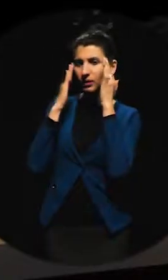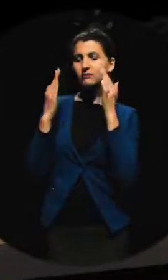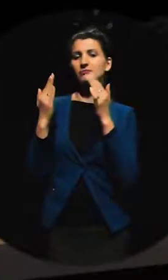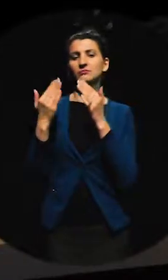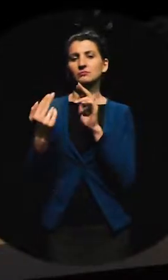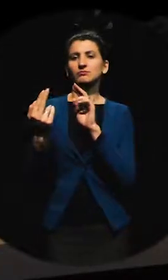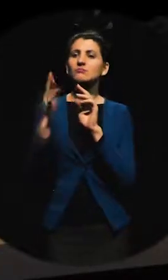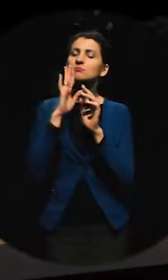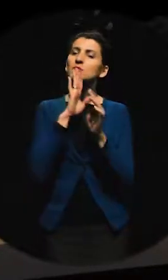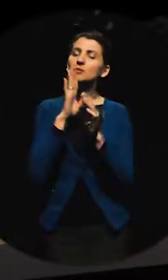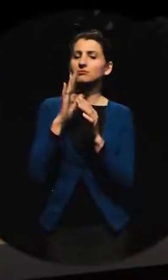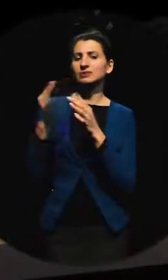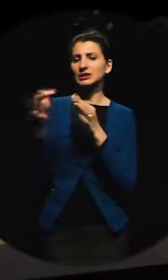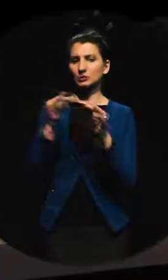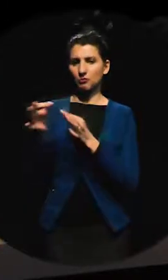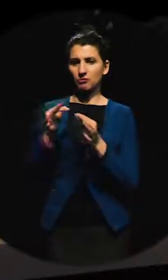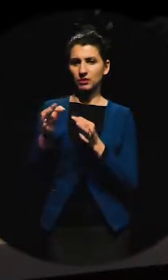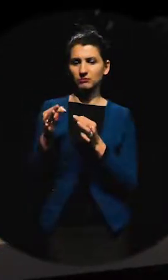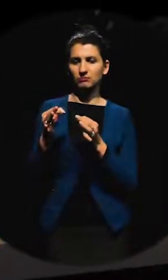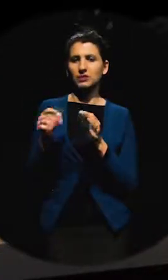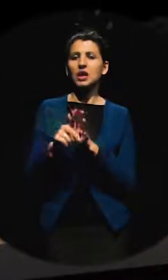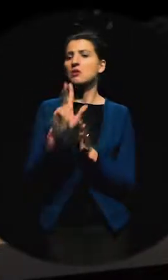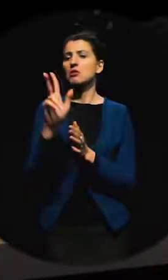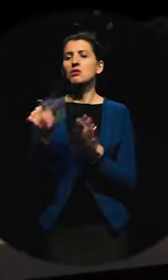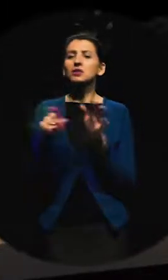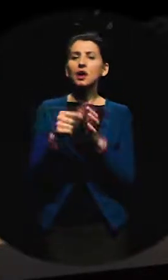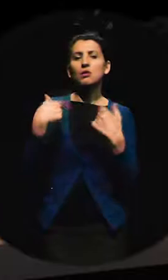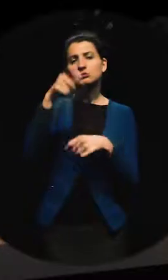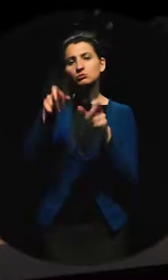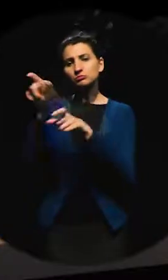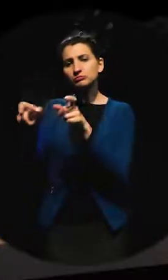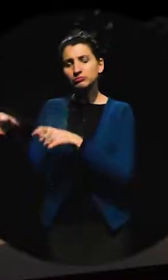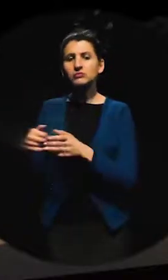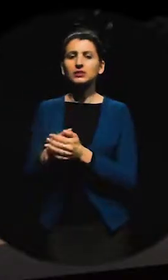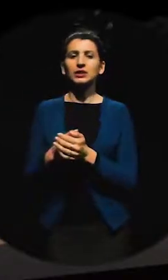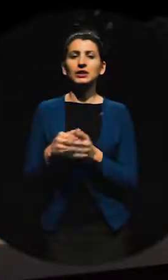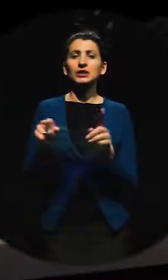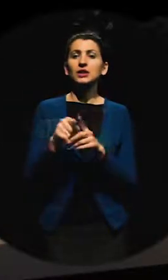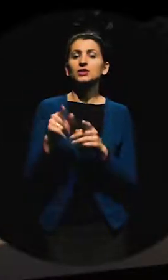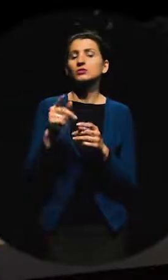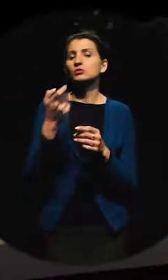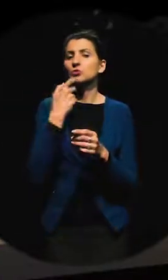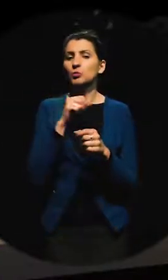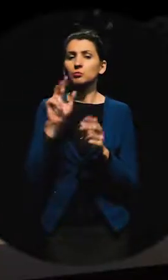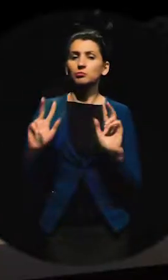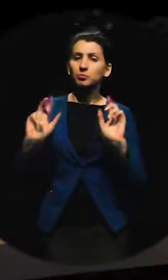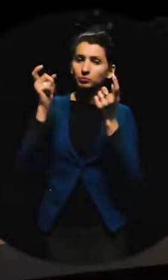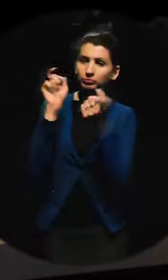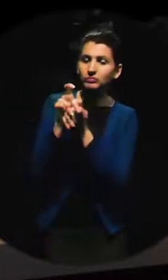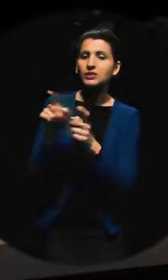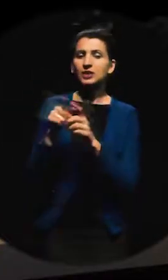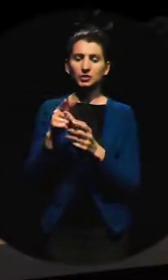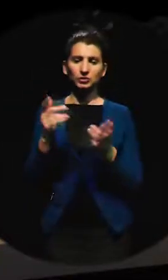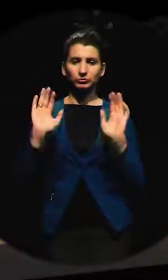świadomego kontekstu historycznego dla działań o charakterze protestu, o charakterze